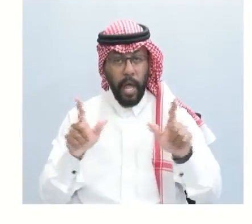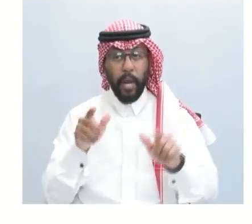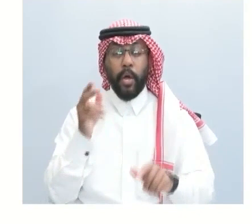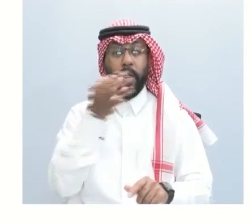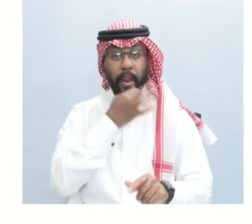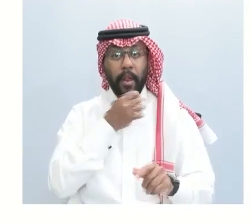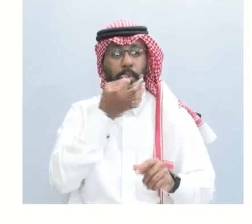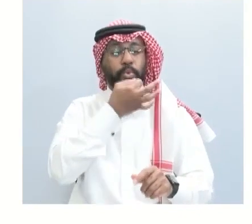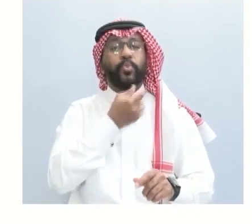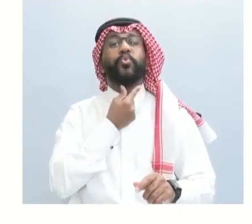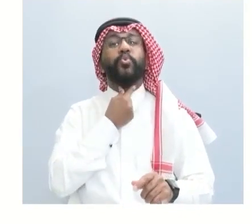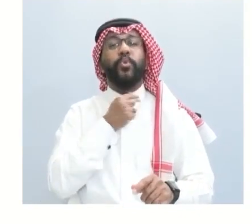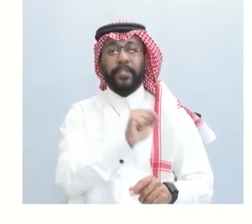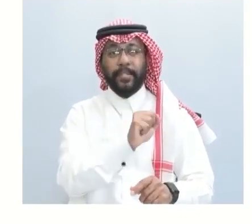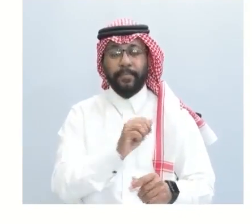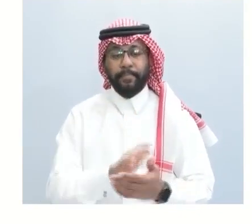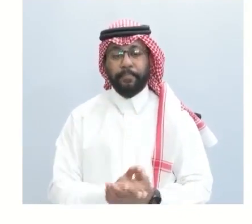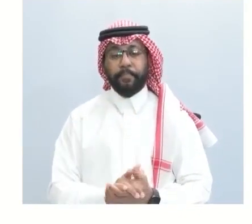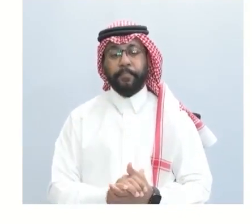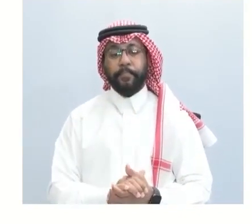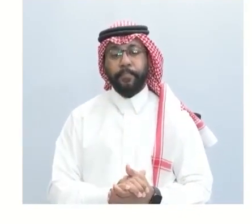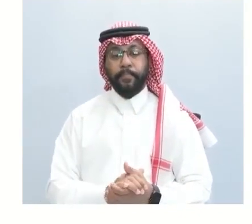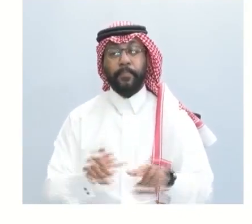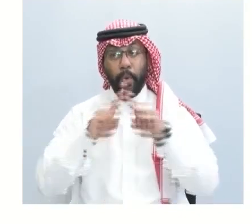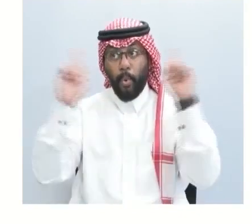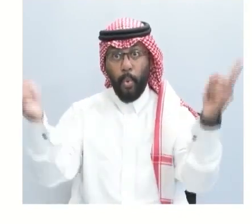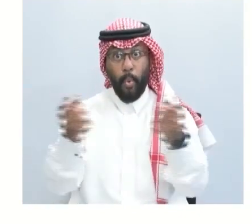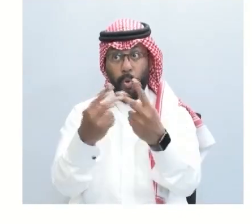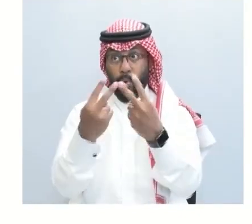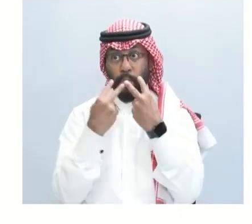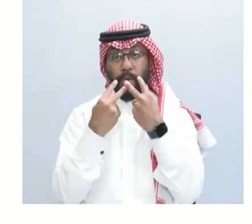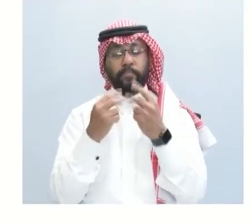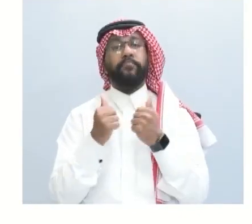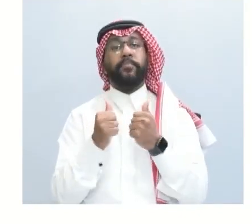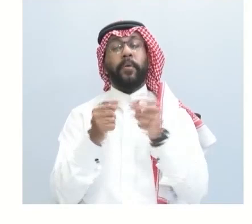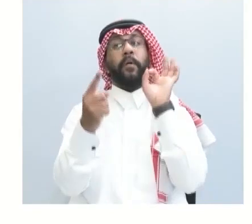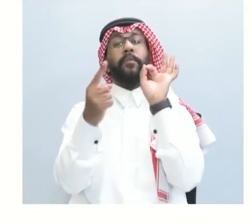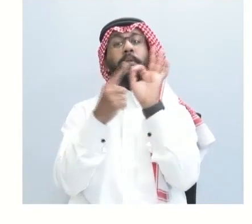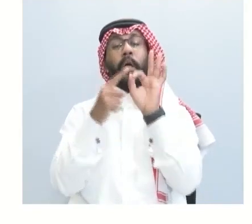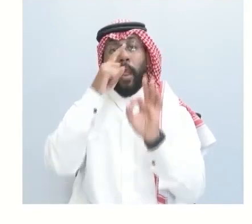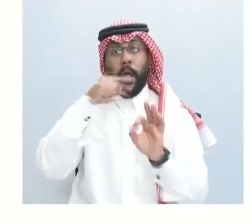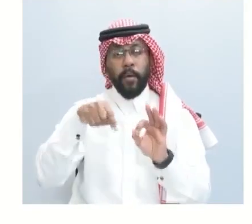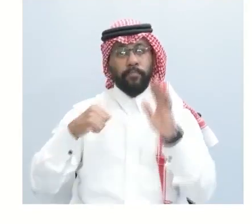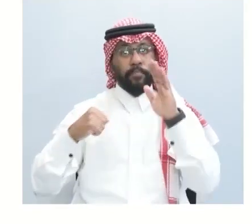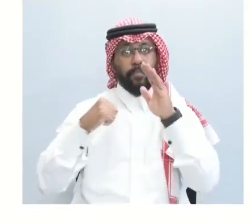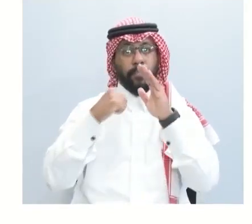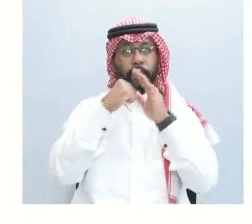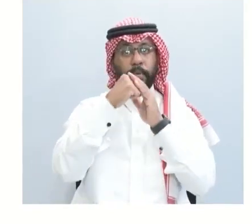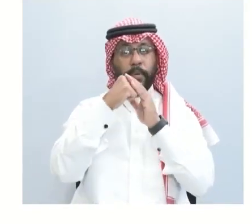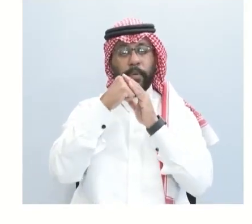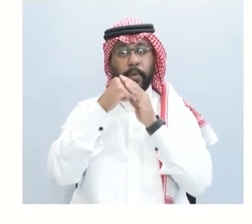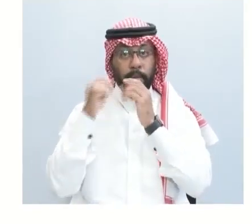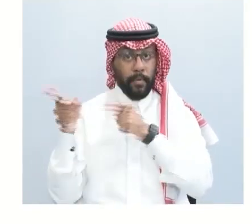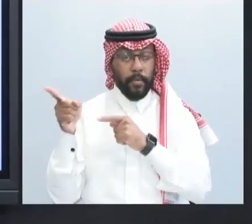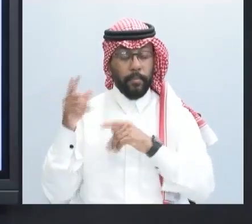تتبع استراتيجيات مناسبه لتفعيل المستمعين ودمجهم بروح الموضوع هذه هي اهم اهداف التدريبيه التي تتعلق بهذه الوحده